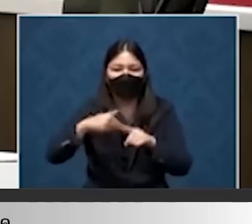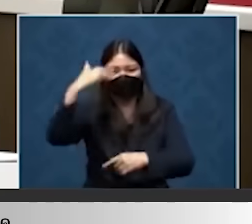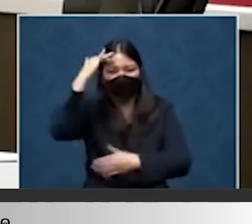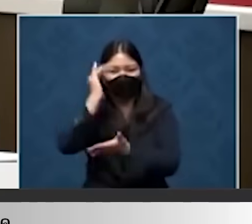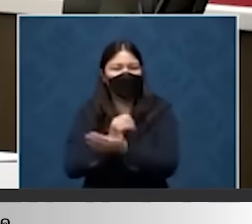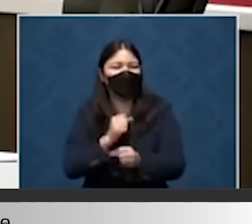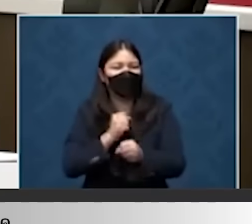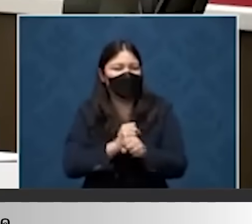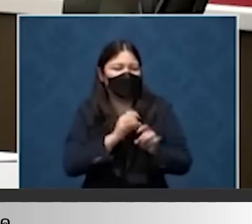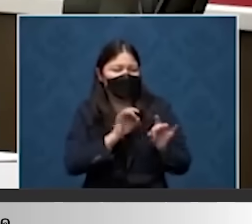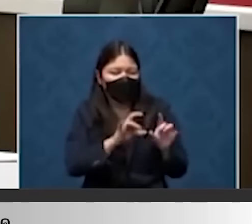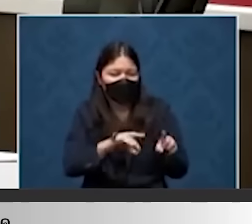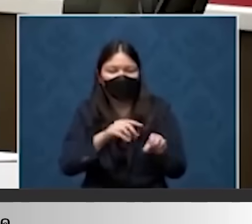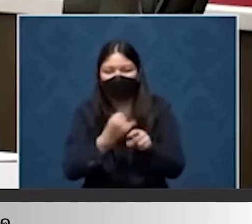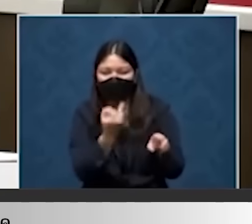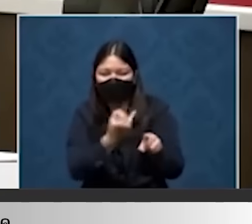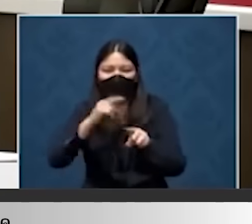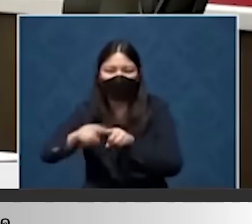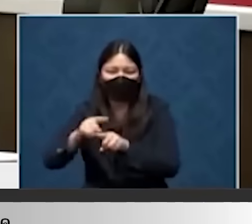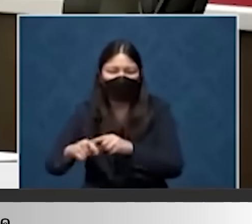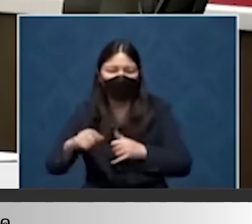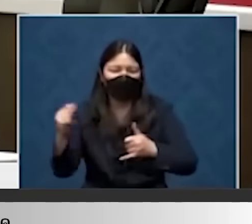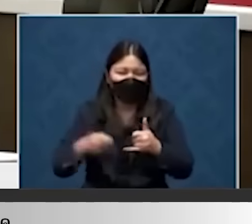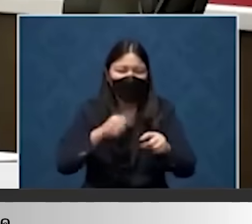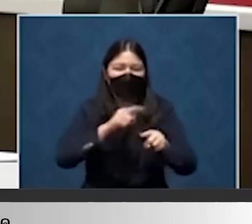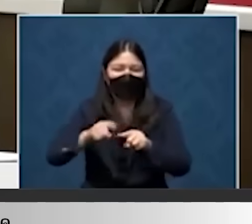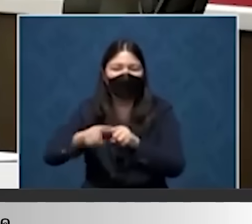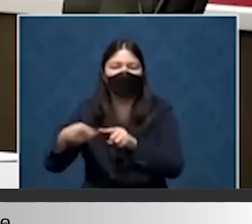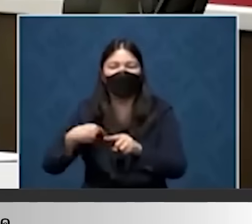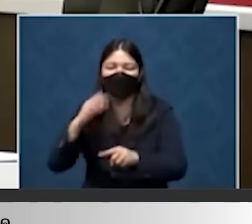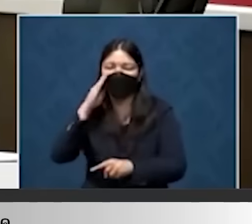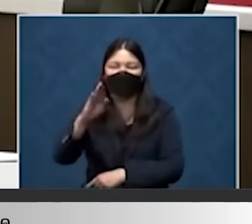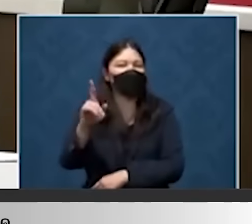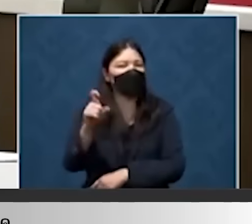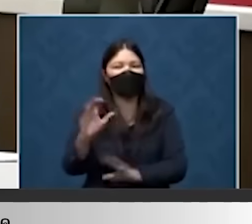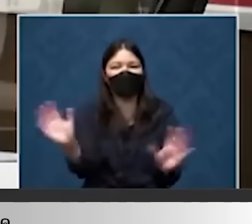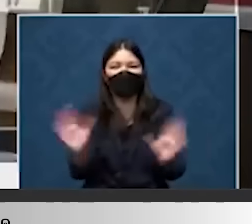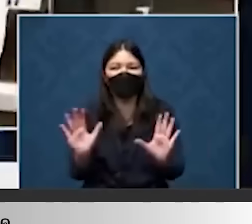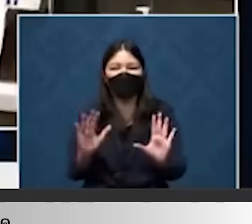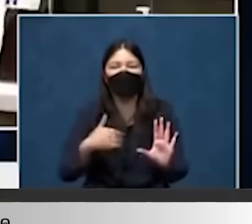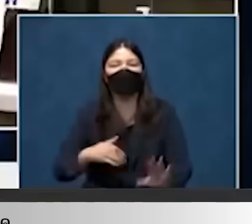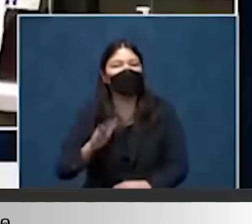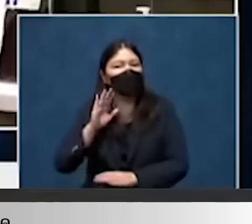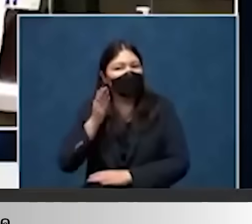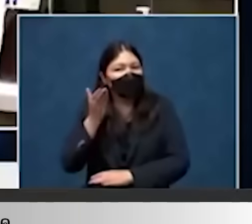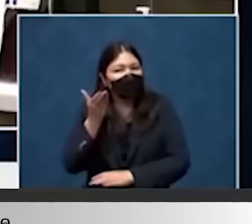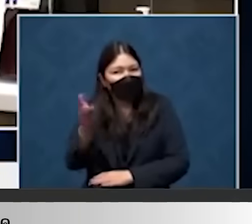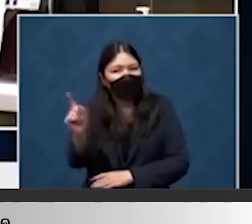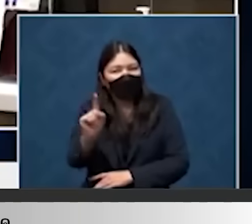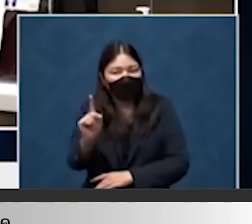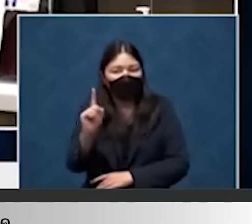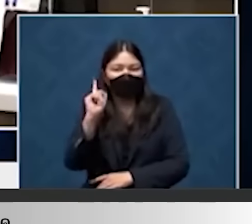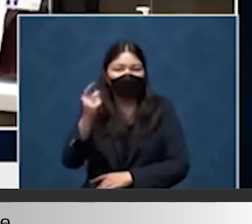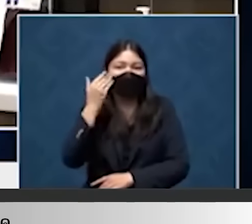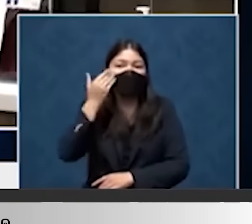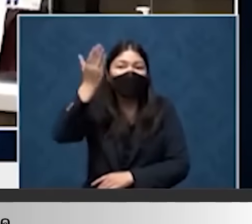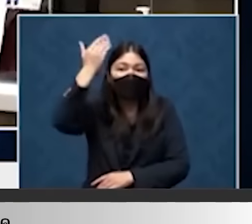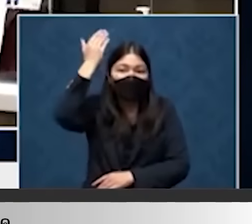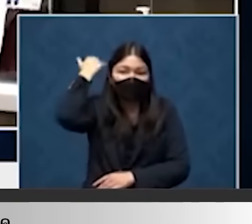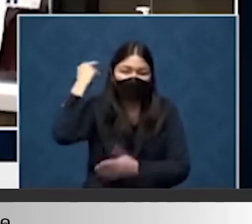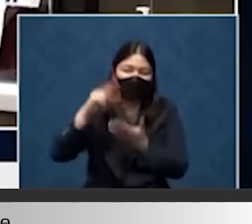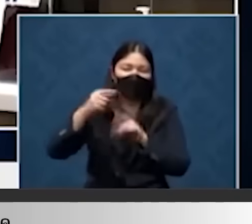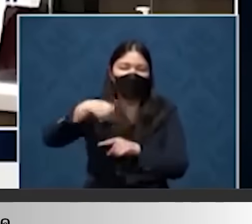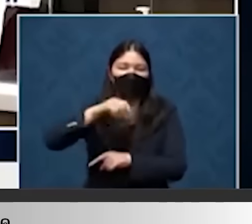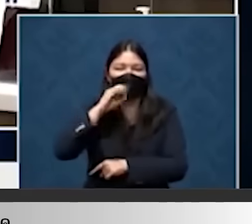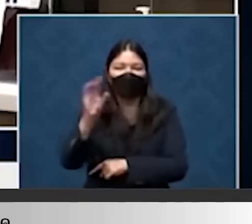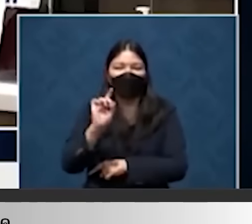ที่ต่อประชาชนอีกในอนาคตท้ายสุดนี้นะคะที่ฉันขอเรียกร้องไปยังนายกรัฐมนตรีให้ทำตามคำพูดที่ไว้ในที่ประชุมเอเปกว่